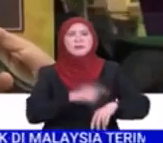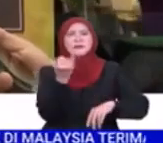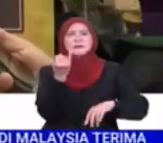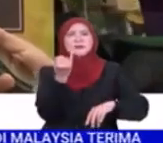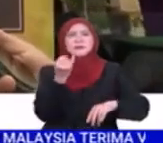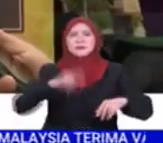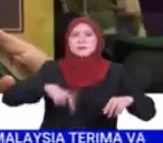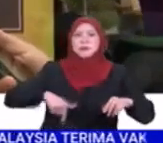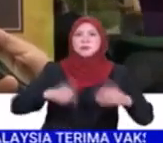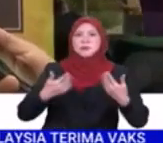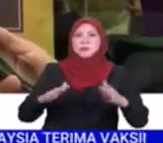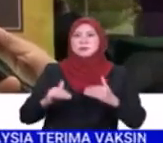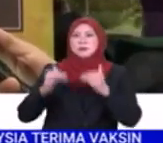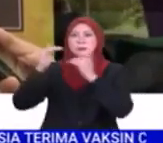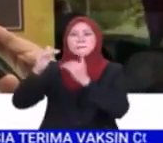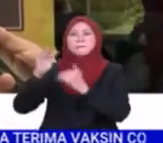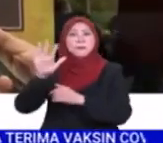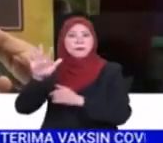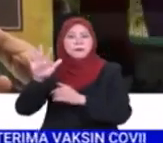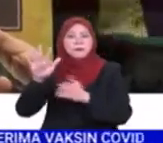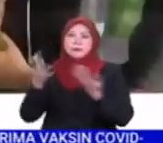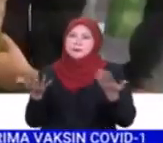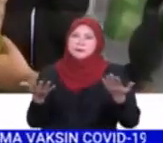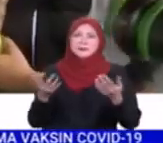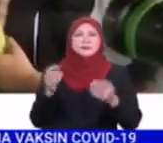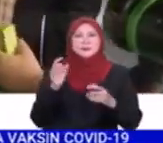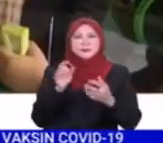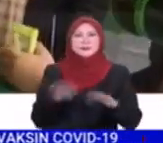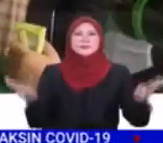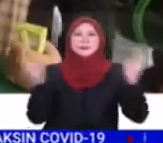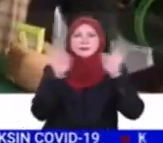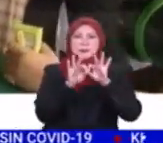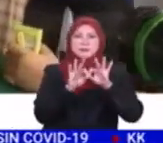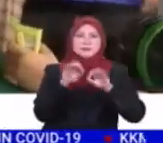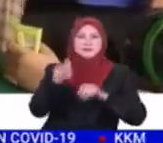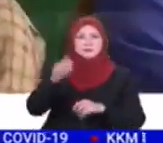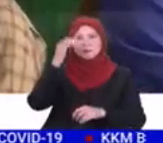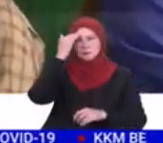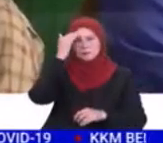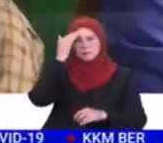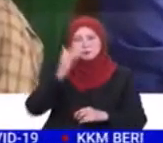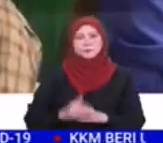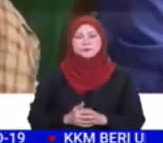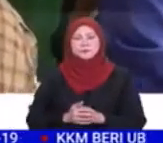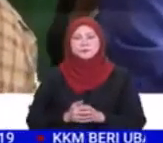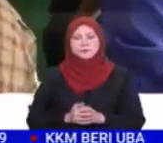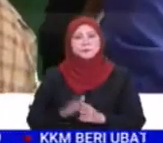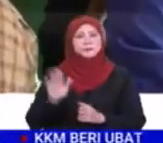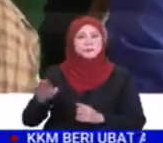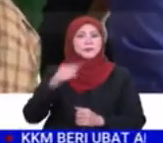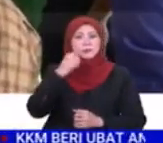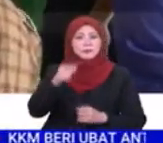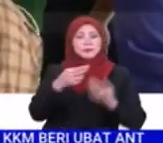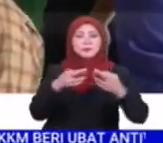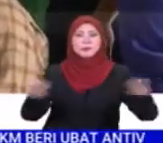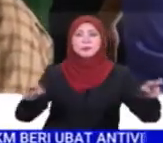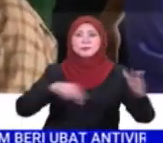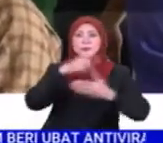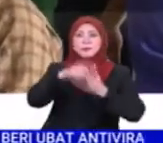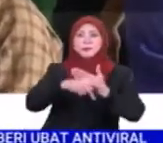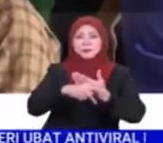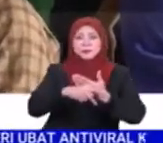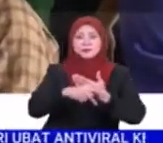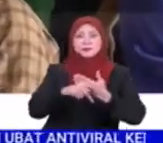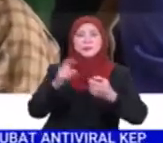deh sampai slime udah selesai saudara ini sangat penting Beliau berkata demikian selepas meresmikan program